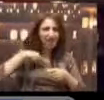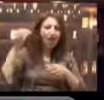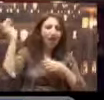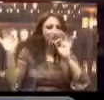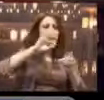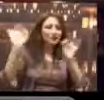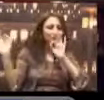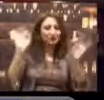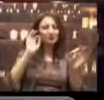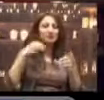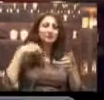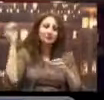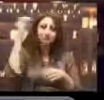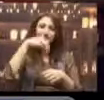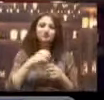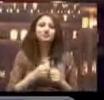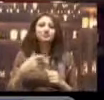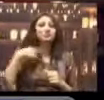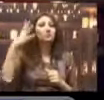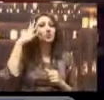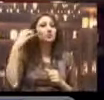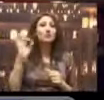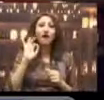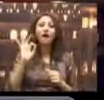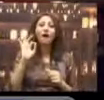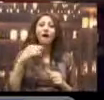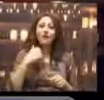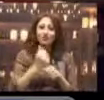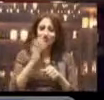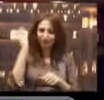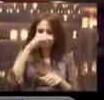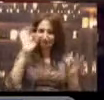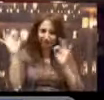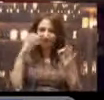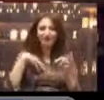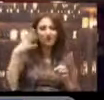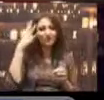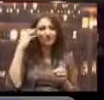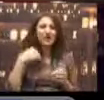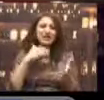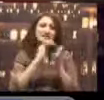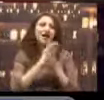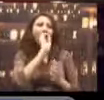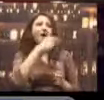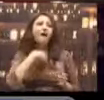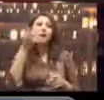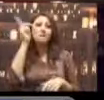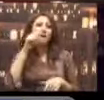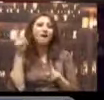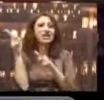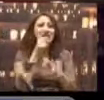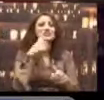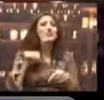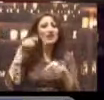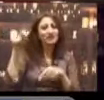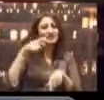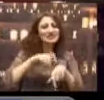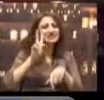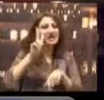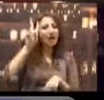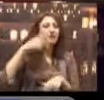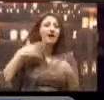فالمهم في الاخر كان جيم لذيذ جدا بحبه جدا جدا جدا، بحب قوي اقول لاصحابي انا عندي تصوير بكره الساعه 7 الصبح، انا راجع